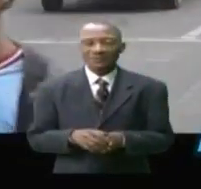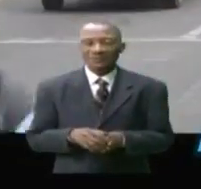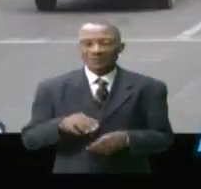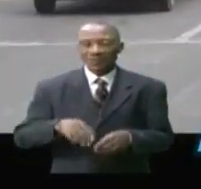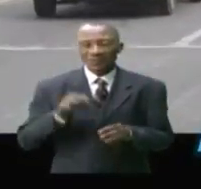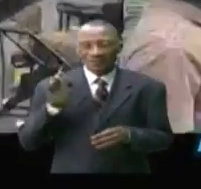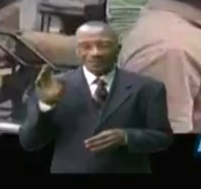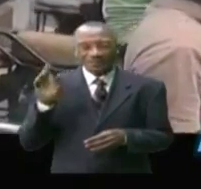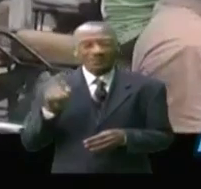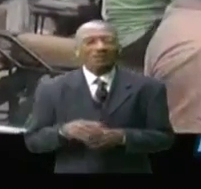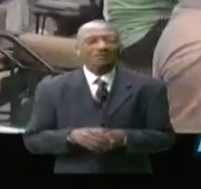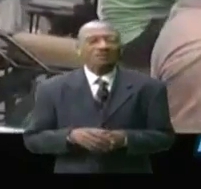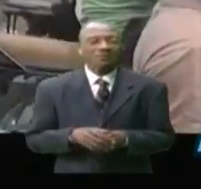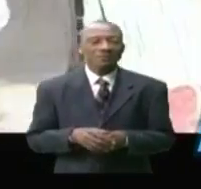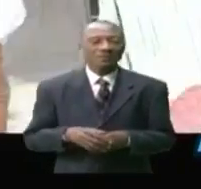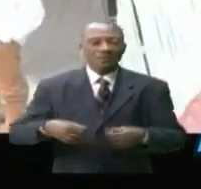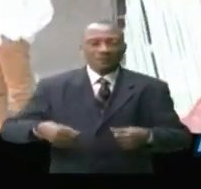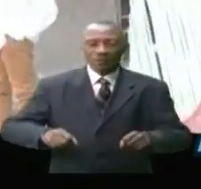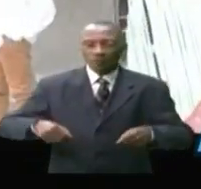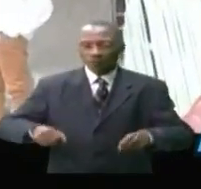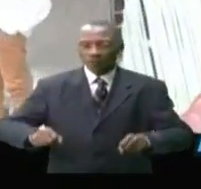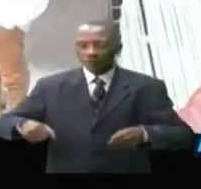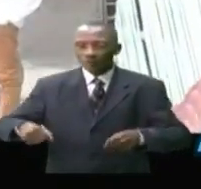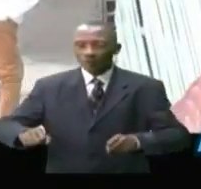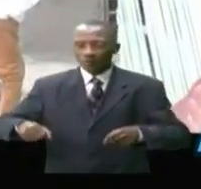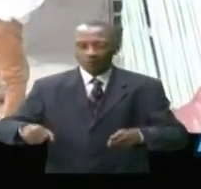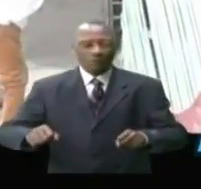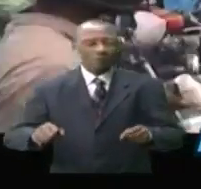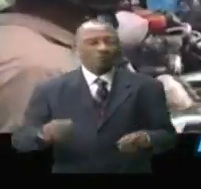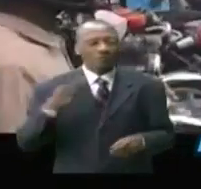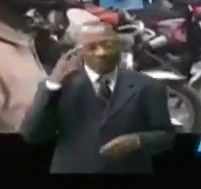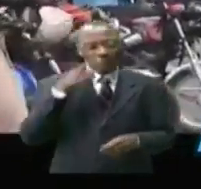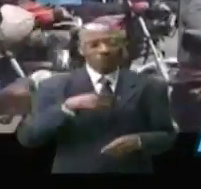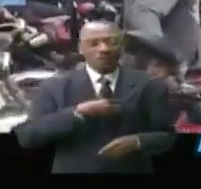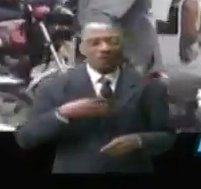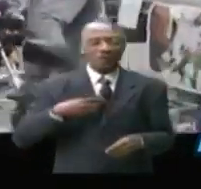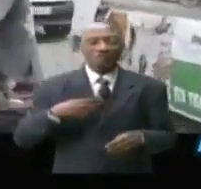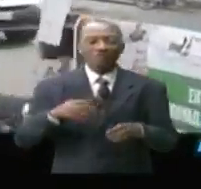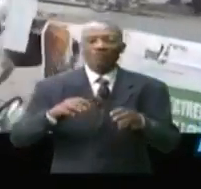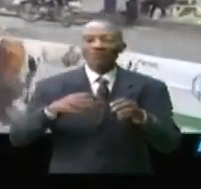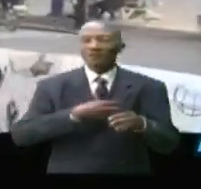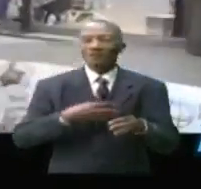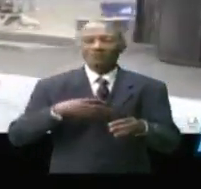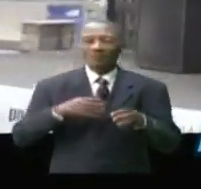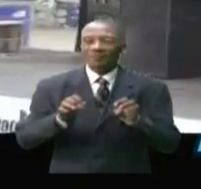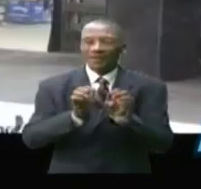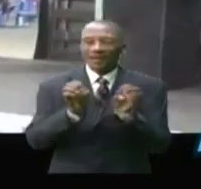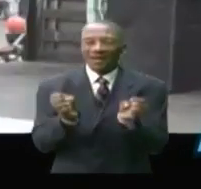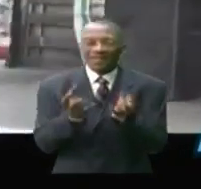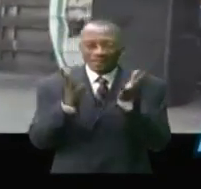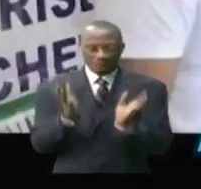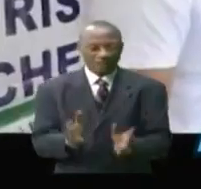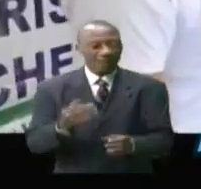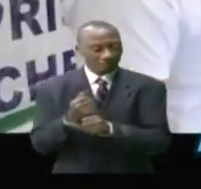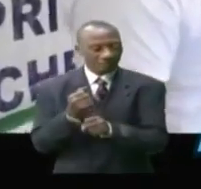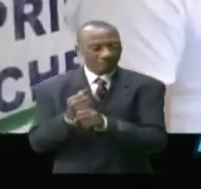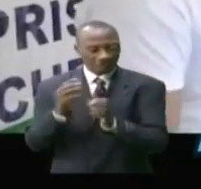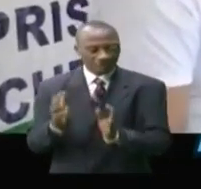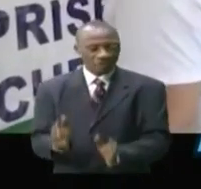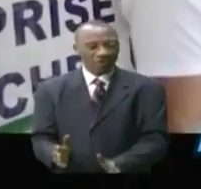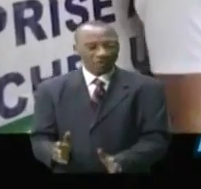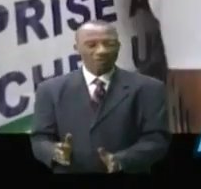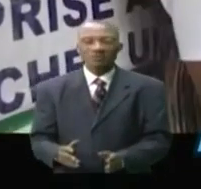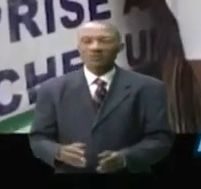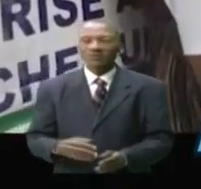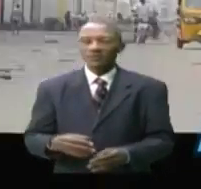motorisée de sensibilisation des femmes entrepreneurs sur les innovations du code de la famille révisée et sur la législation congolaise en matière